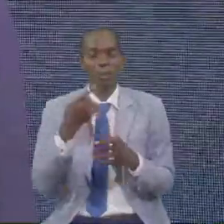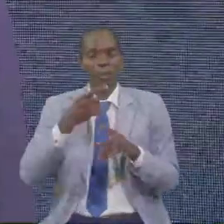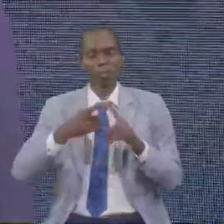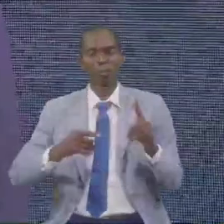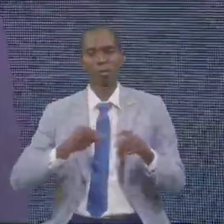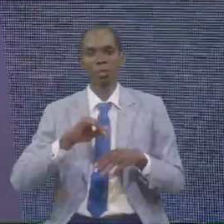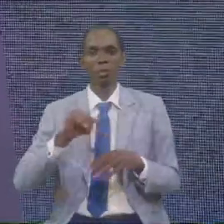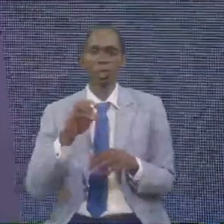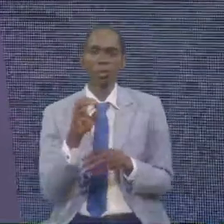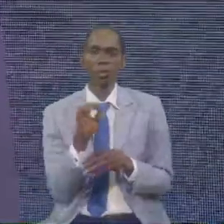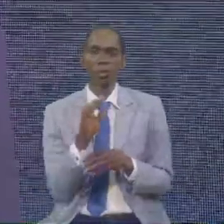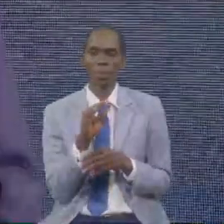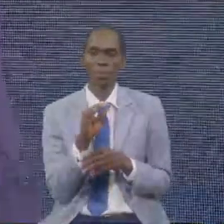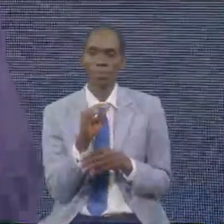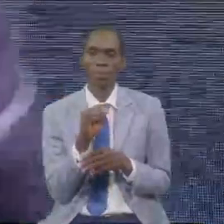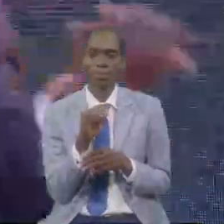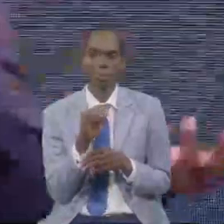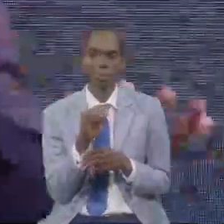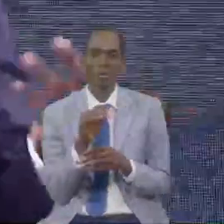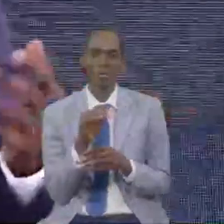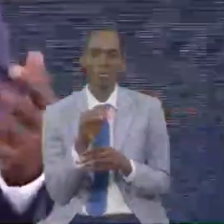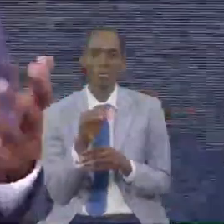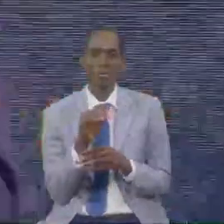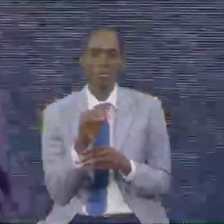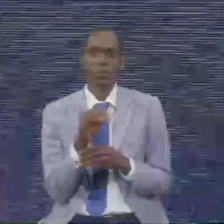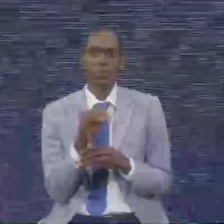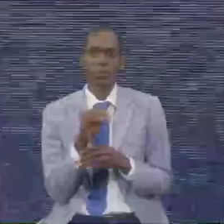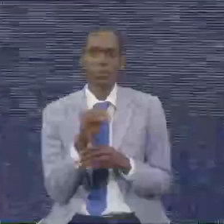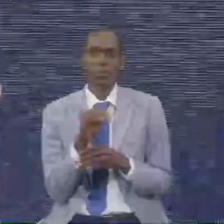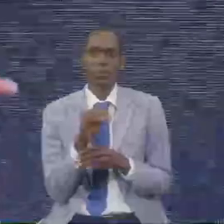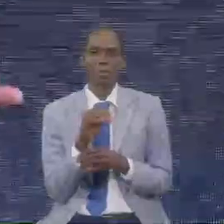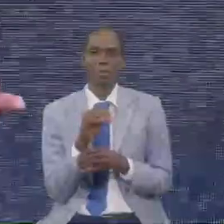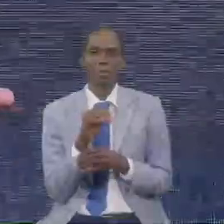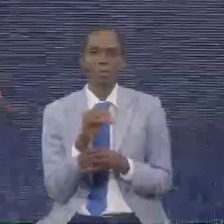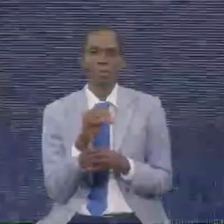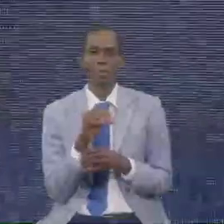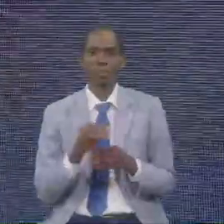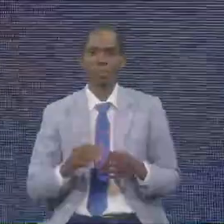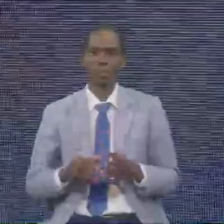Finalement, Esaü a vendu le droit de naissance à Jacob.